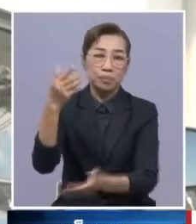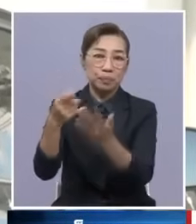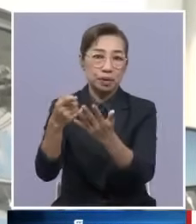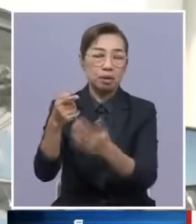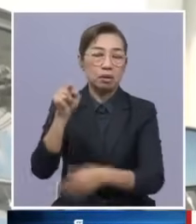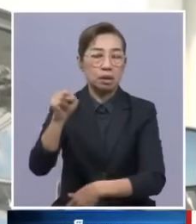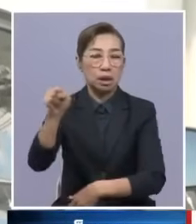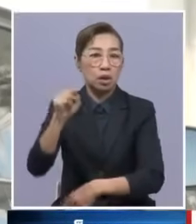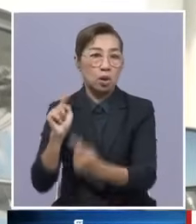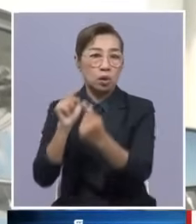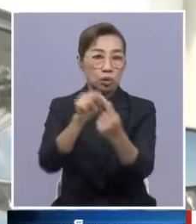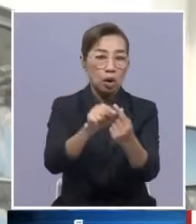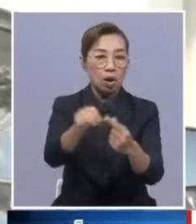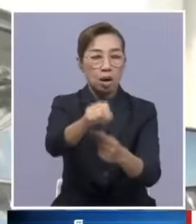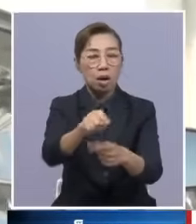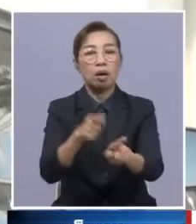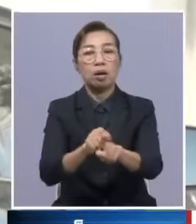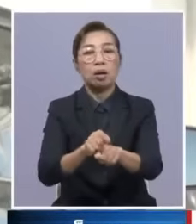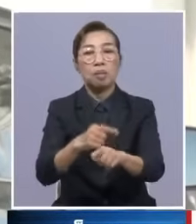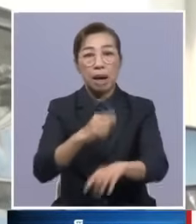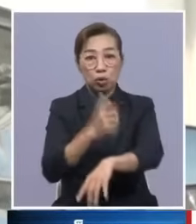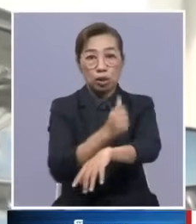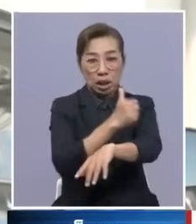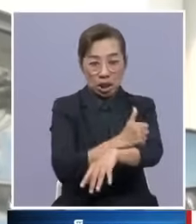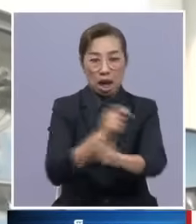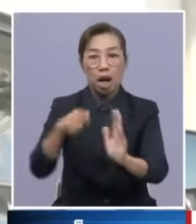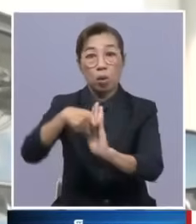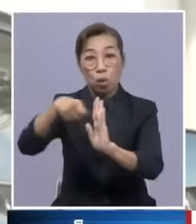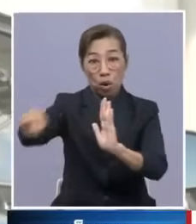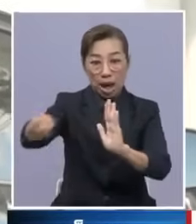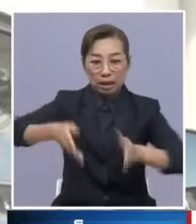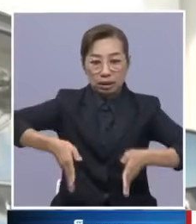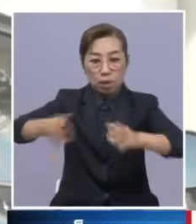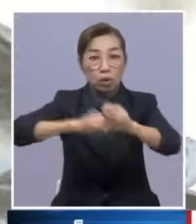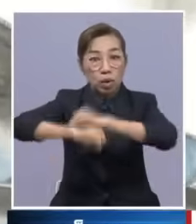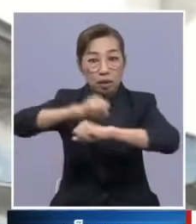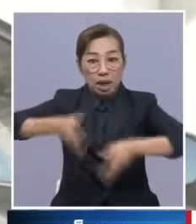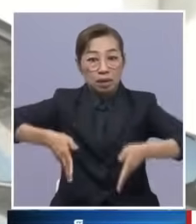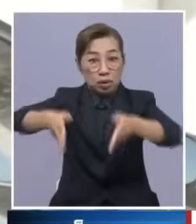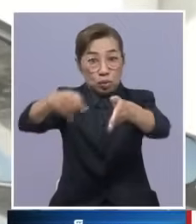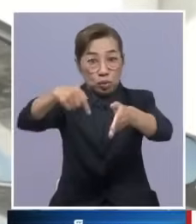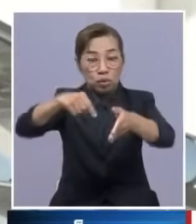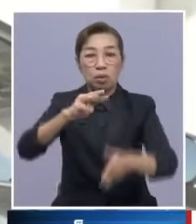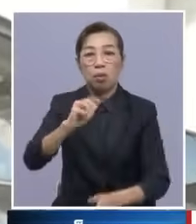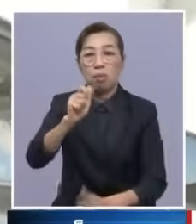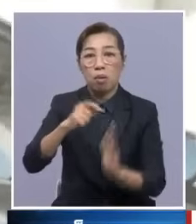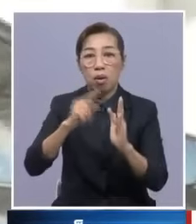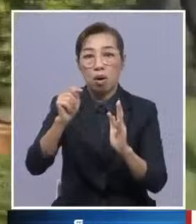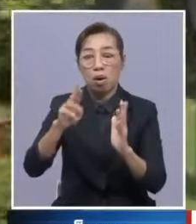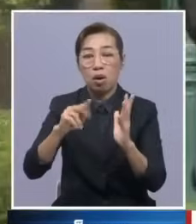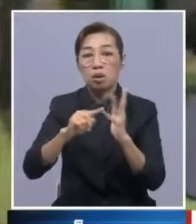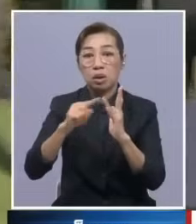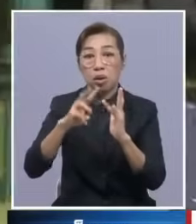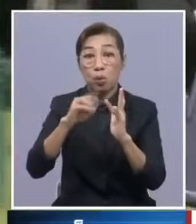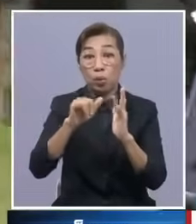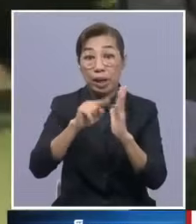งการก่อสร้างมอเตอร์เวย์บางปะอินนครราชสีมานะคะและความพร้อมที่จะเปิดให้บริการประชาชนในช่วงสีคิ้วนคร